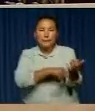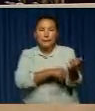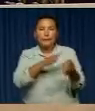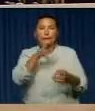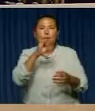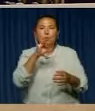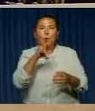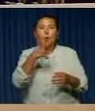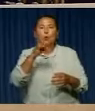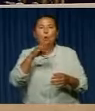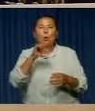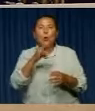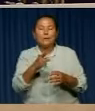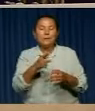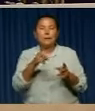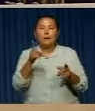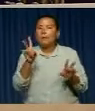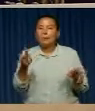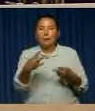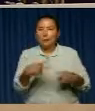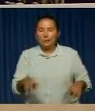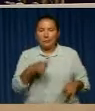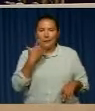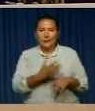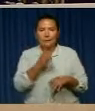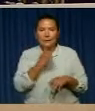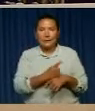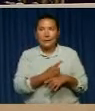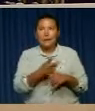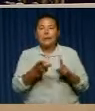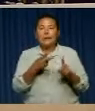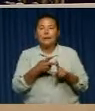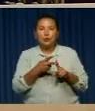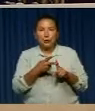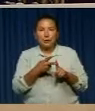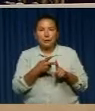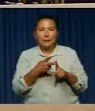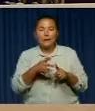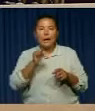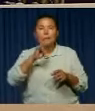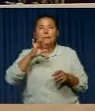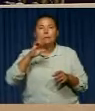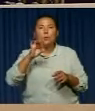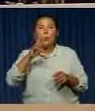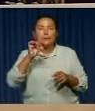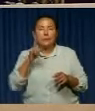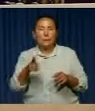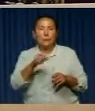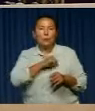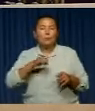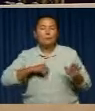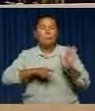физиологиялық раствор глюкозадан бас тартуымыз керек. Міндетті түрде. Екіншіден антибиотиктер. Өз